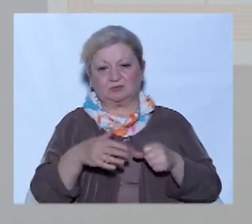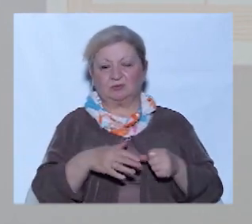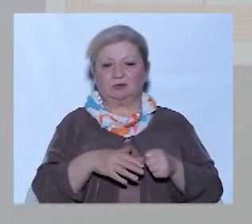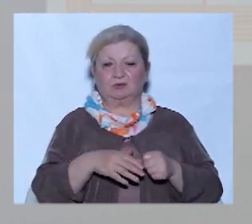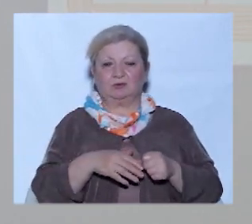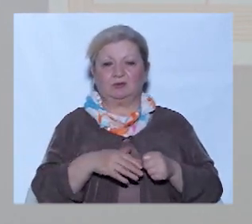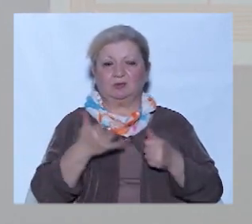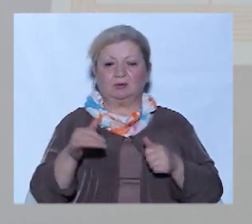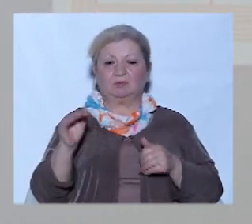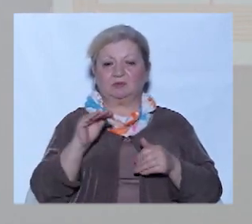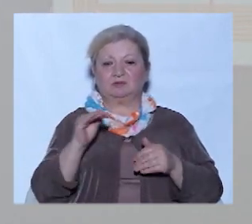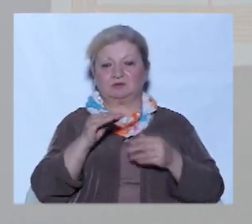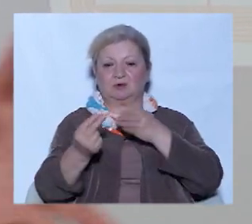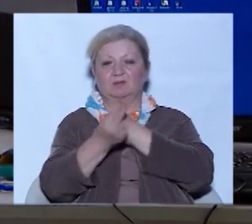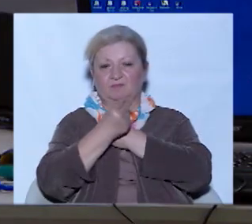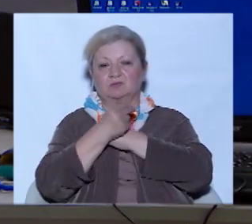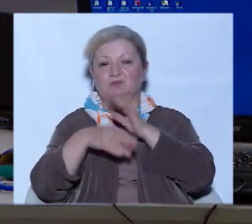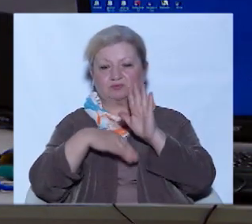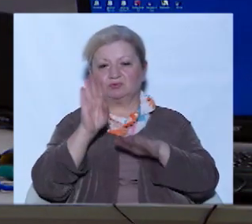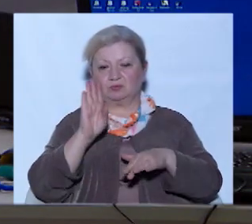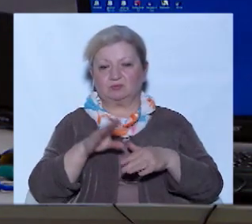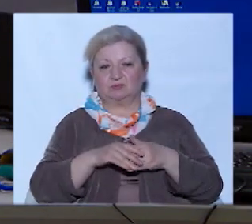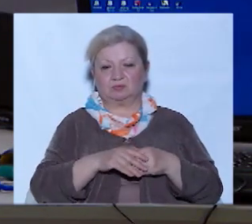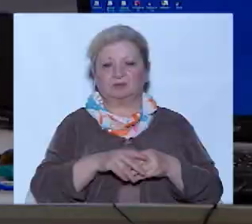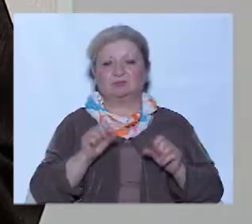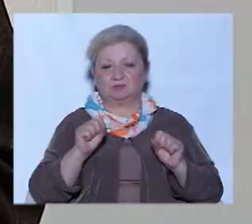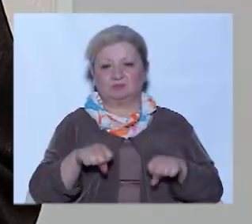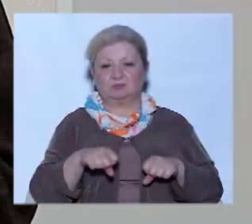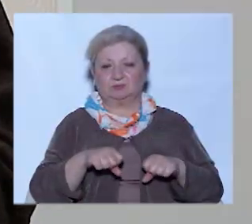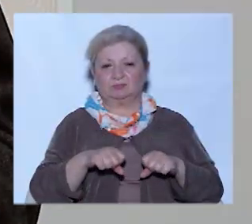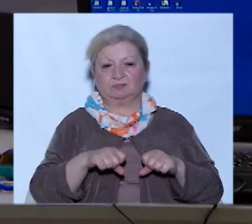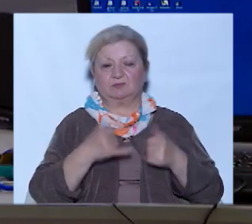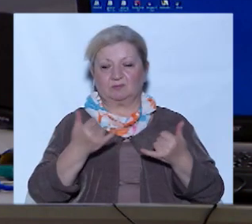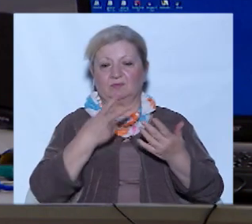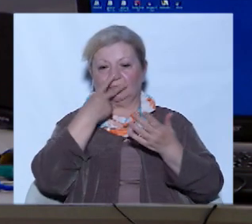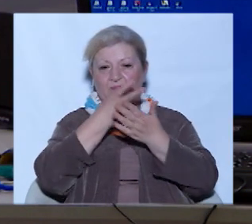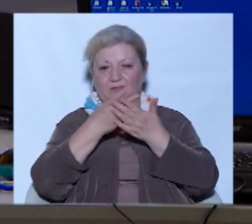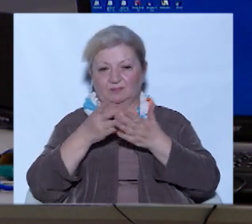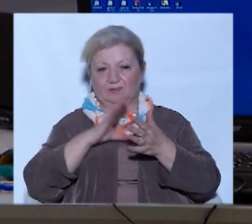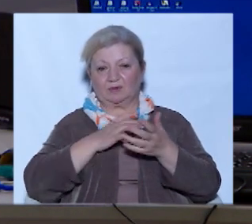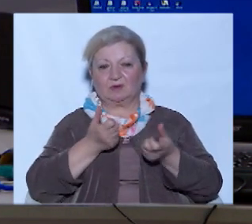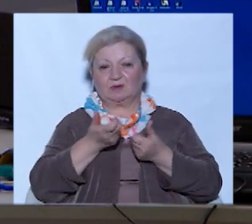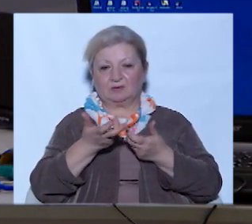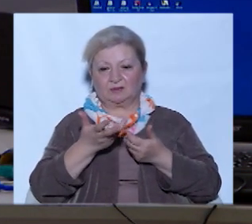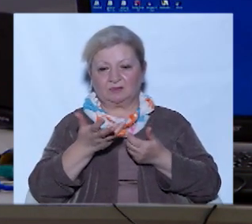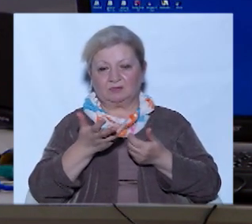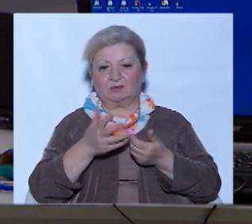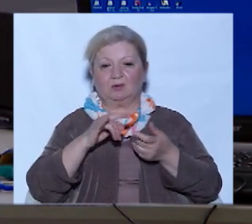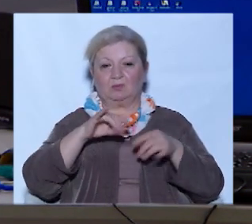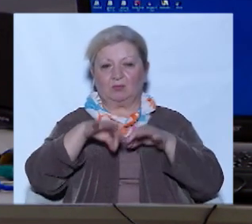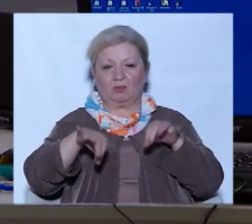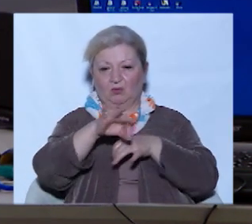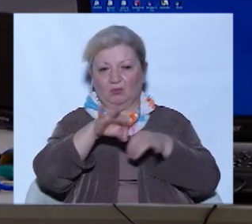სხვა ფუნქციები შეიძლება მივანიშოთ, მოდით ფიზიკა გვასწავლოს, ასეც შეიძლება. მაშასადამე დღეს ჩვენ მიმოვიხილეთ